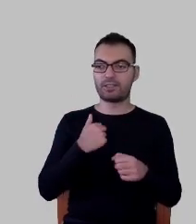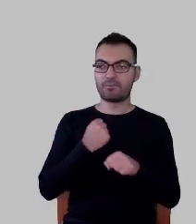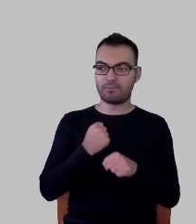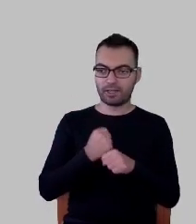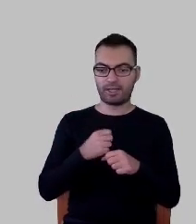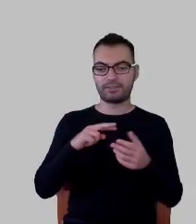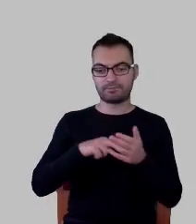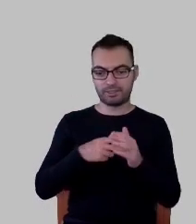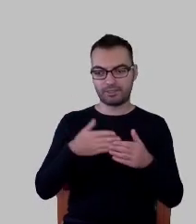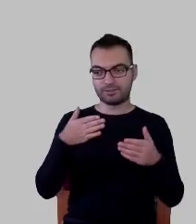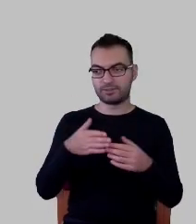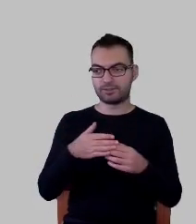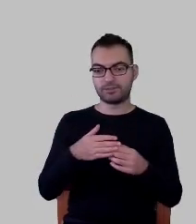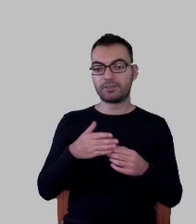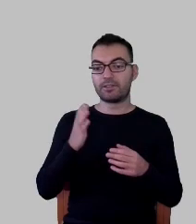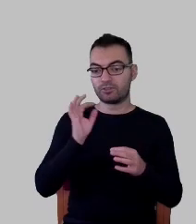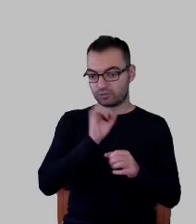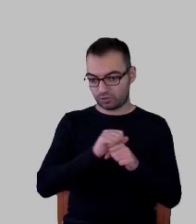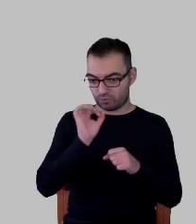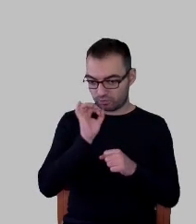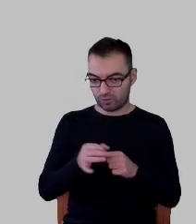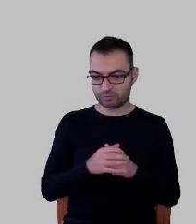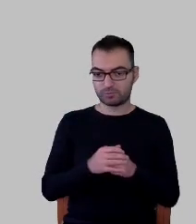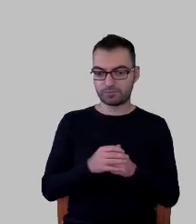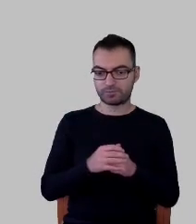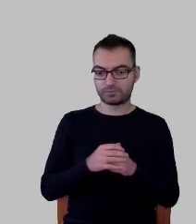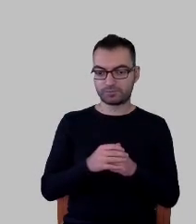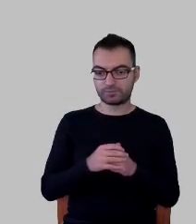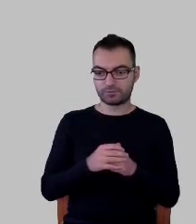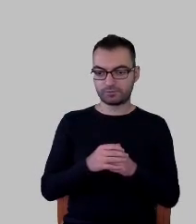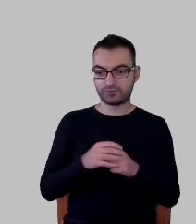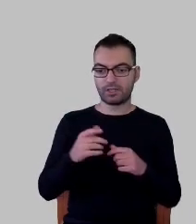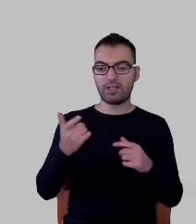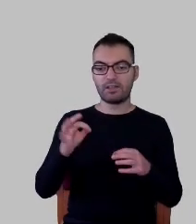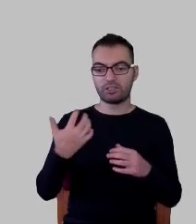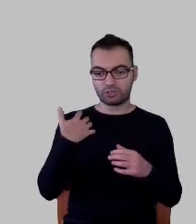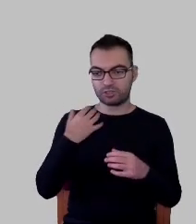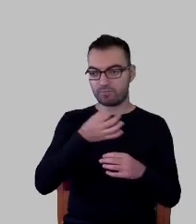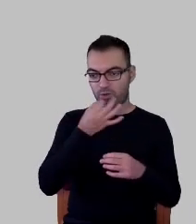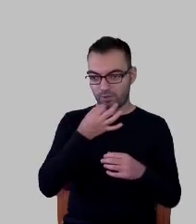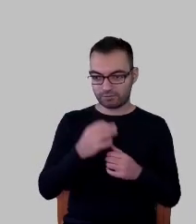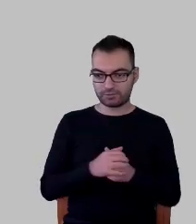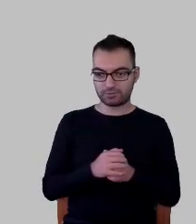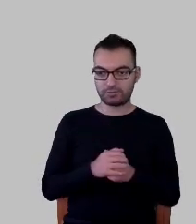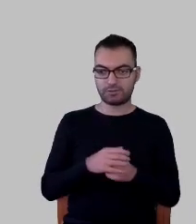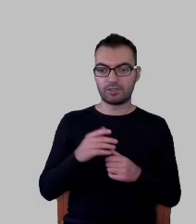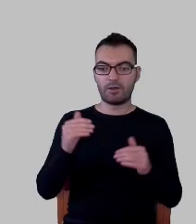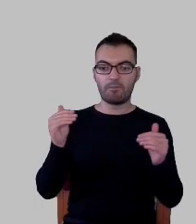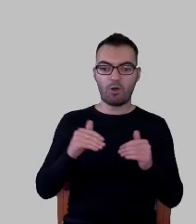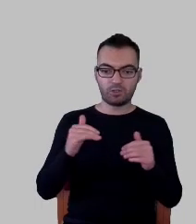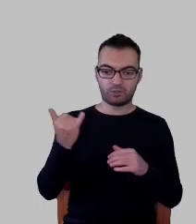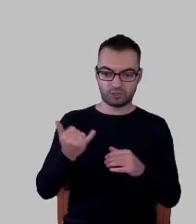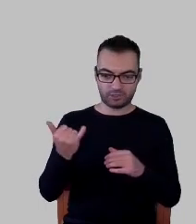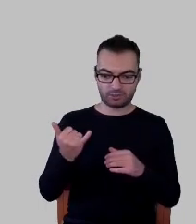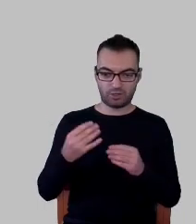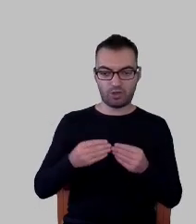zaplanowaliśmy, służą dziecku, są efektywne, że jego funkcjonowanie się poprawia, że potencjał dziecka